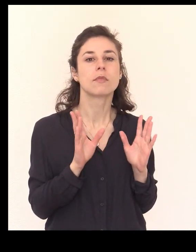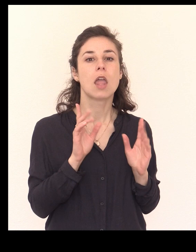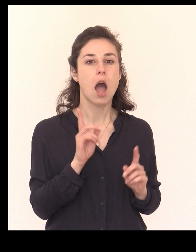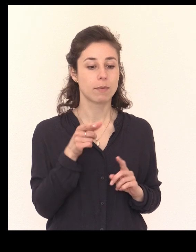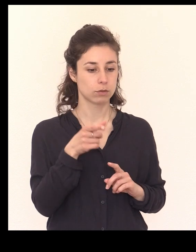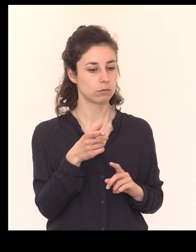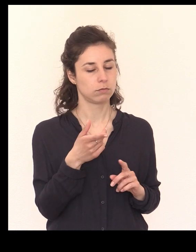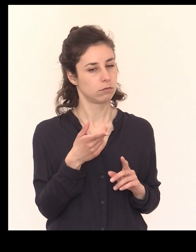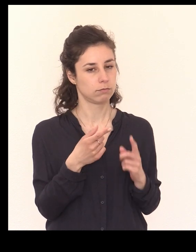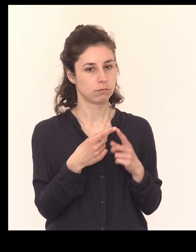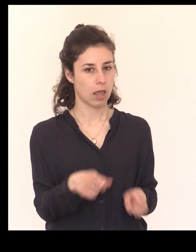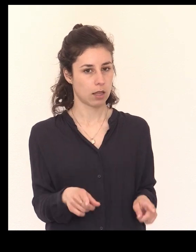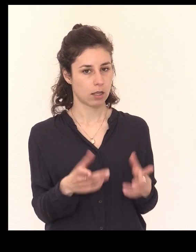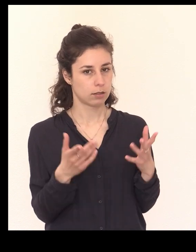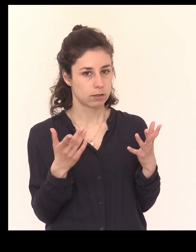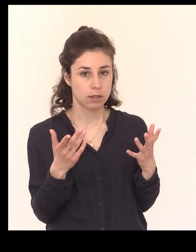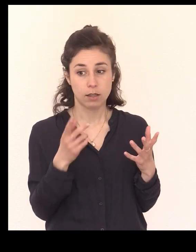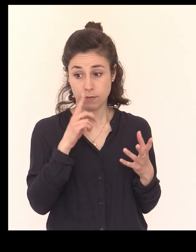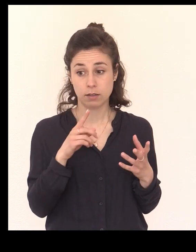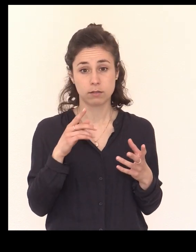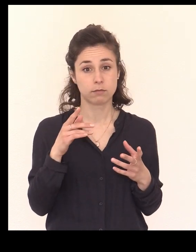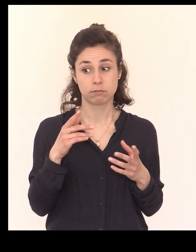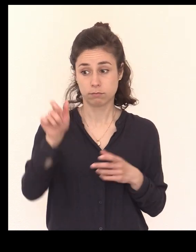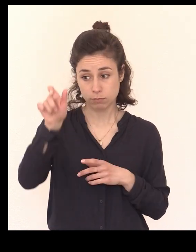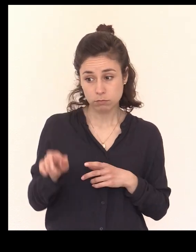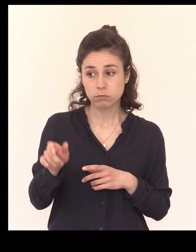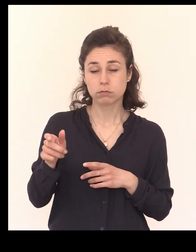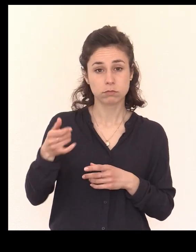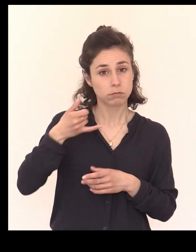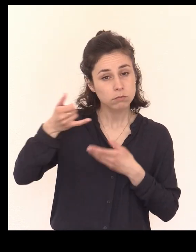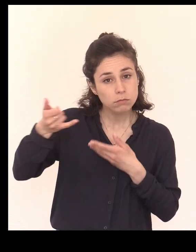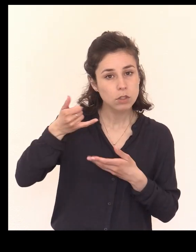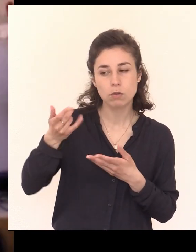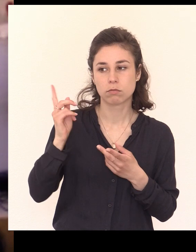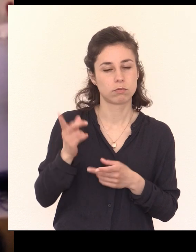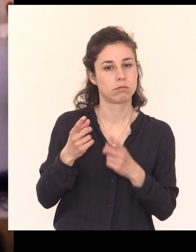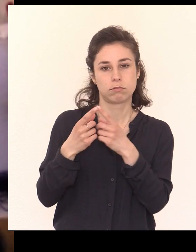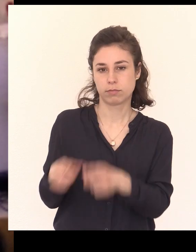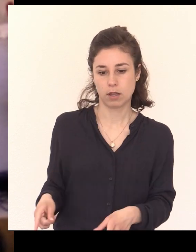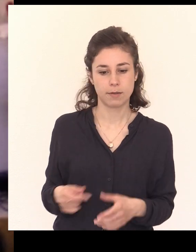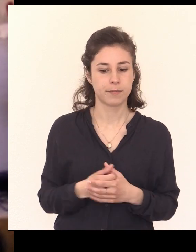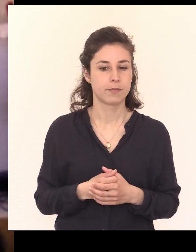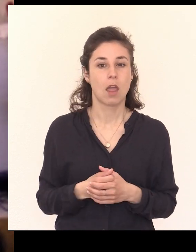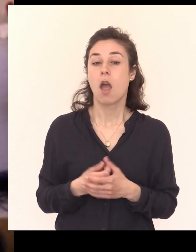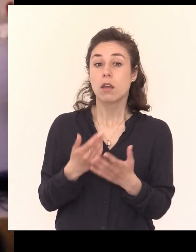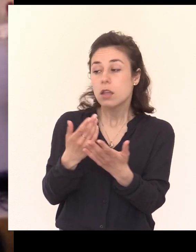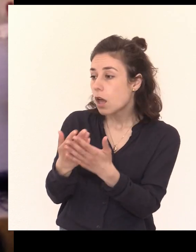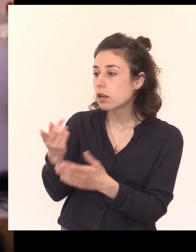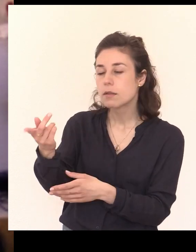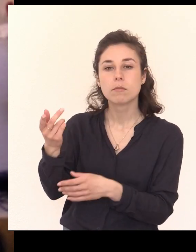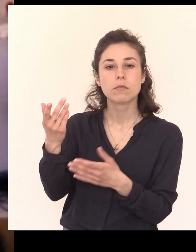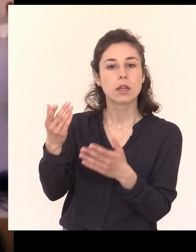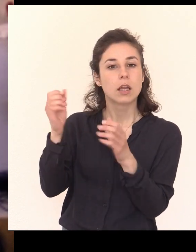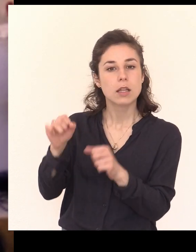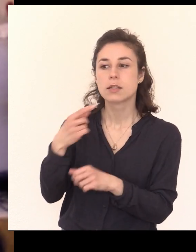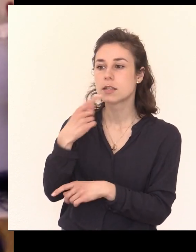Aber das ist ein anderer Punkt in dem Moment, wo ich mit Menschen am Telefon zu tun habe. Man hätte ja sagen